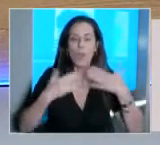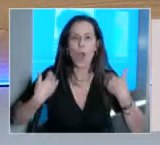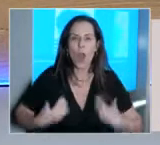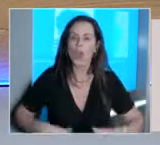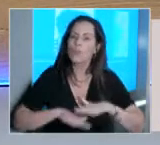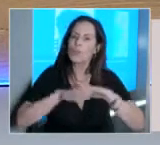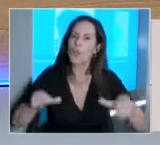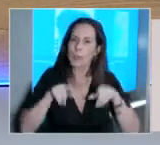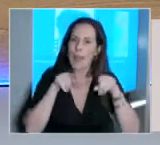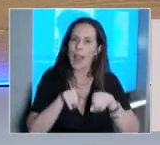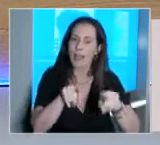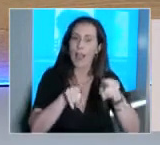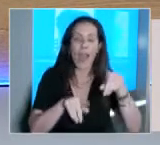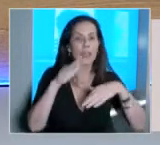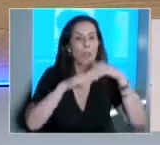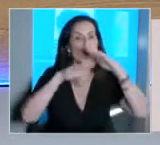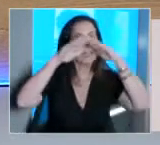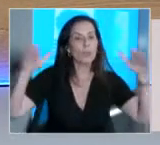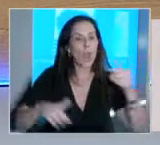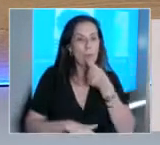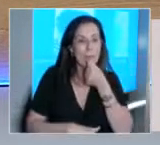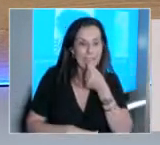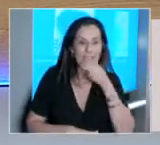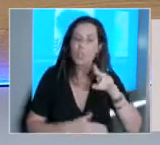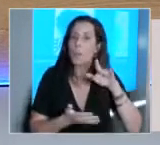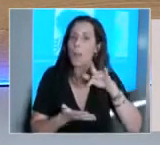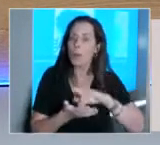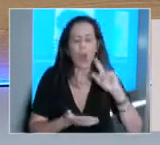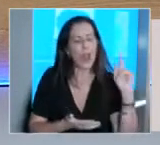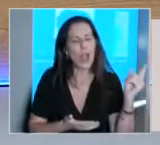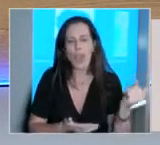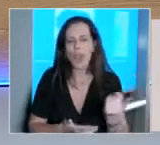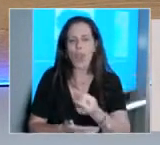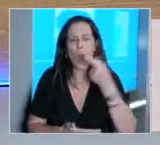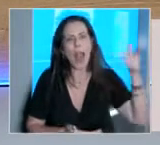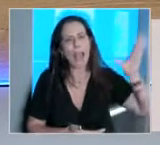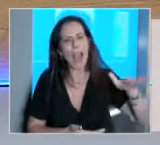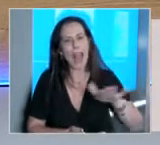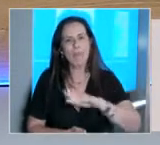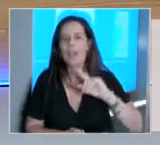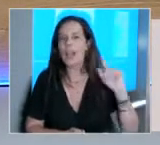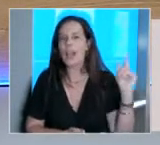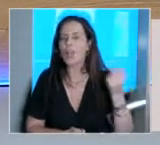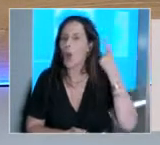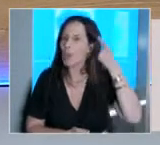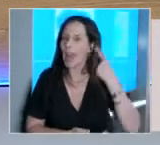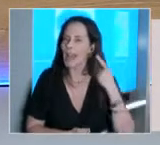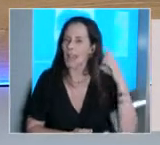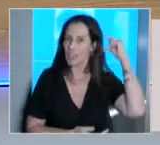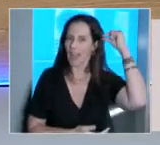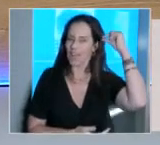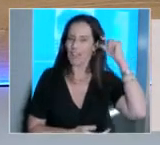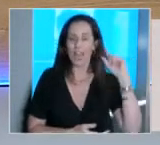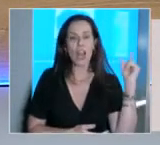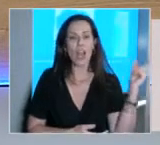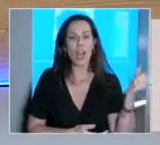שלי שוחים אליך. אתה בונה סוכת מציל, יש בה מקום לכל הגלים שתפסתי, לכל טלטל שהתכווץ,